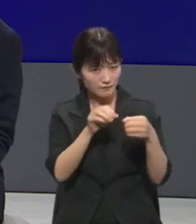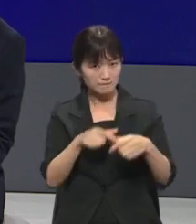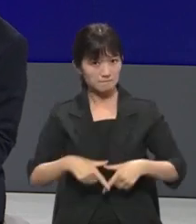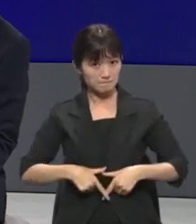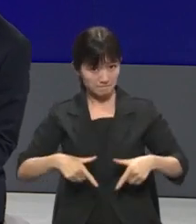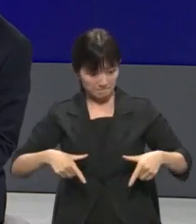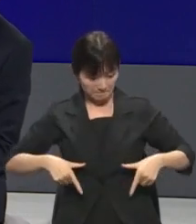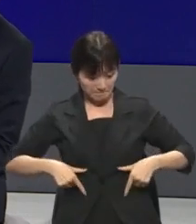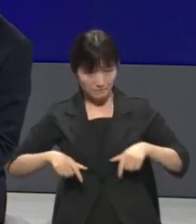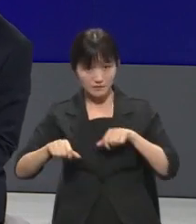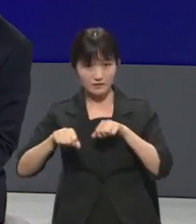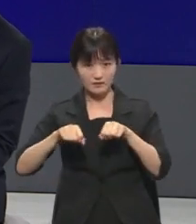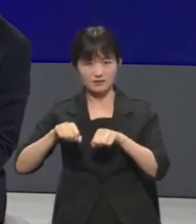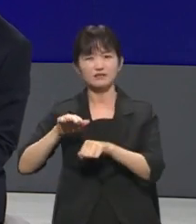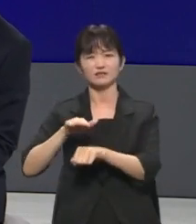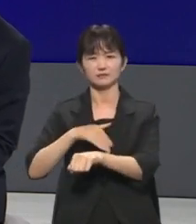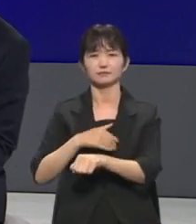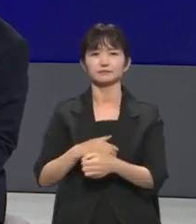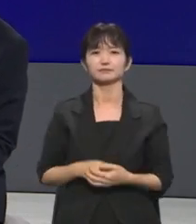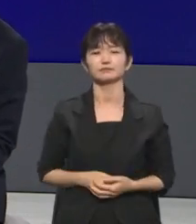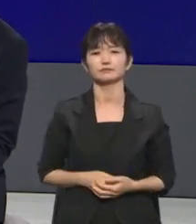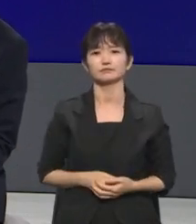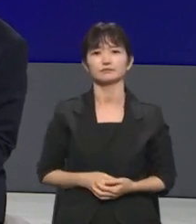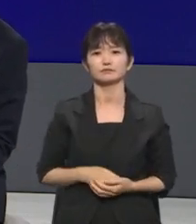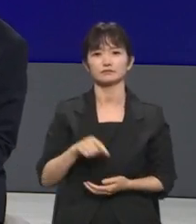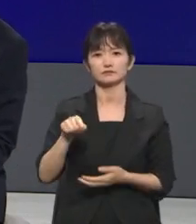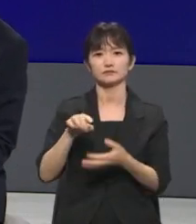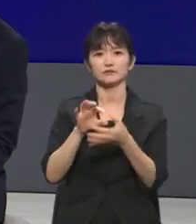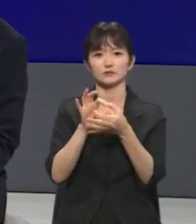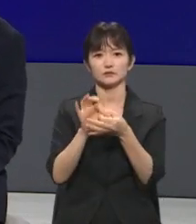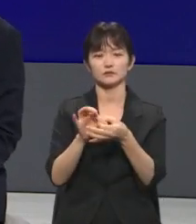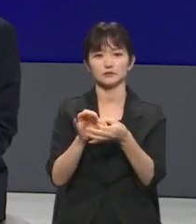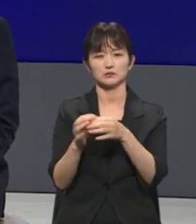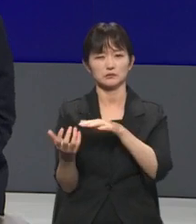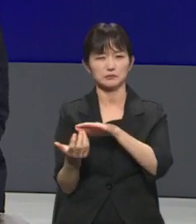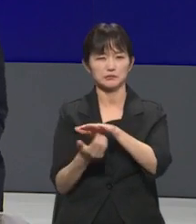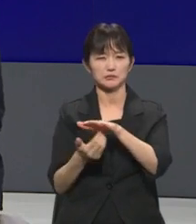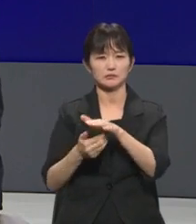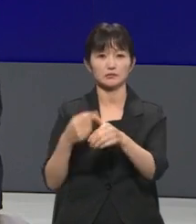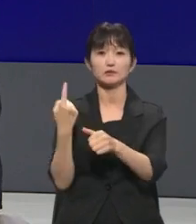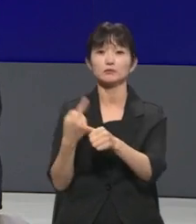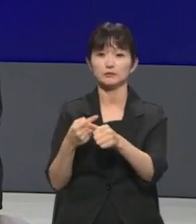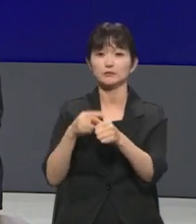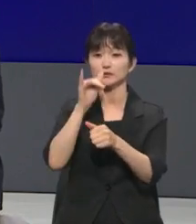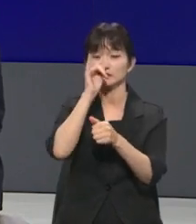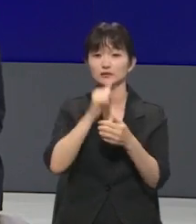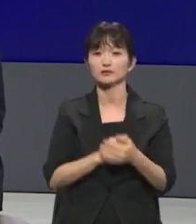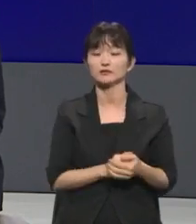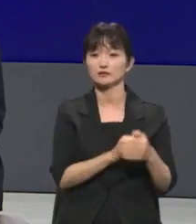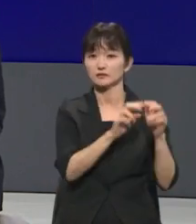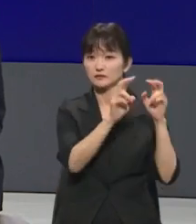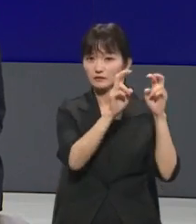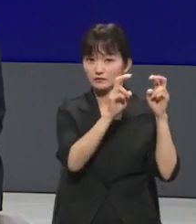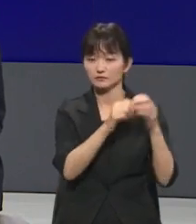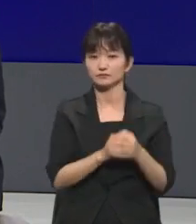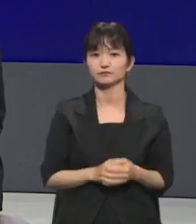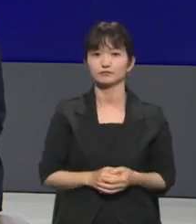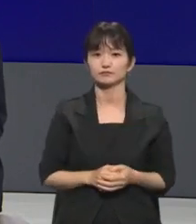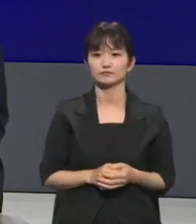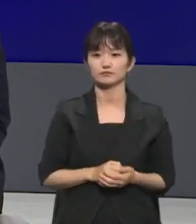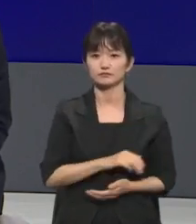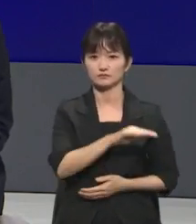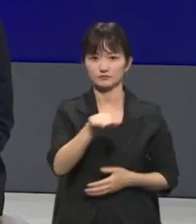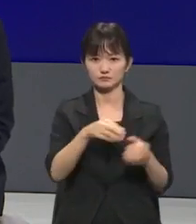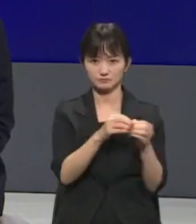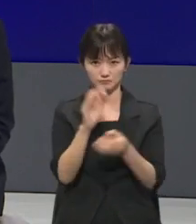관대하게 반응할 수 있다는 것도 일종의 문제라고 보입니다. 이 앱들이 일종의 속임수라는 비판이 나오는 이유이기도 한데요. 해당 업체들은 우리가 소설 쓸